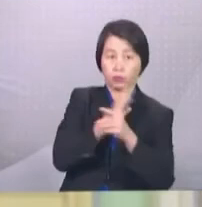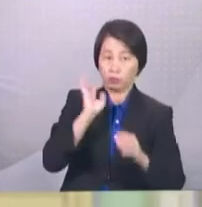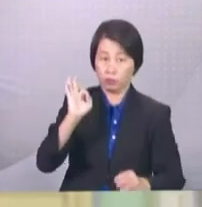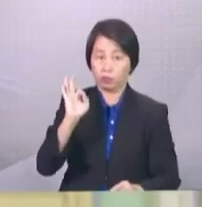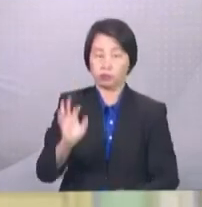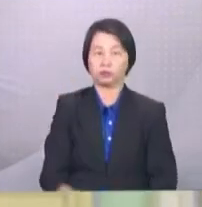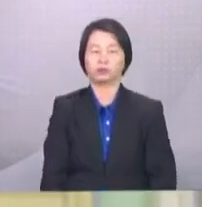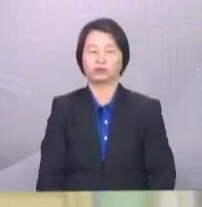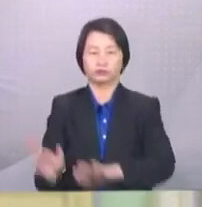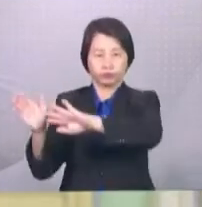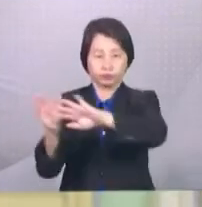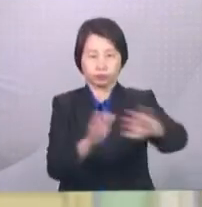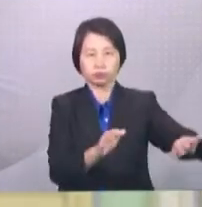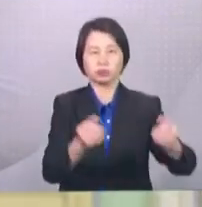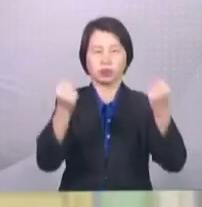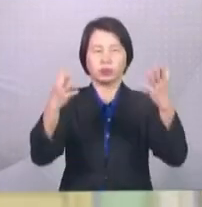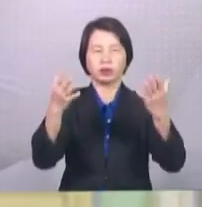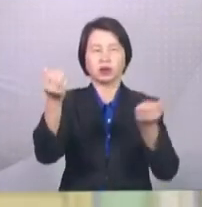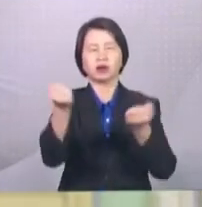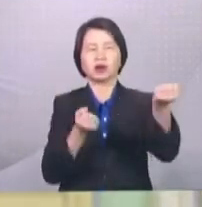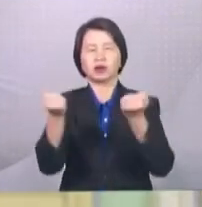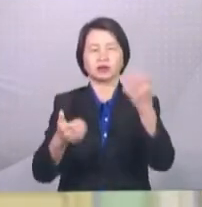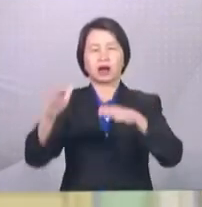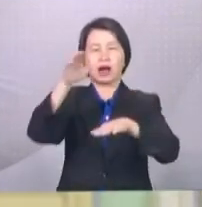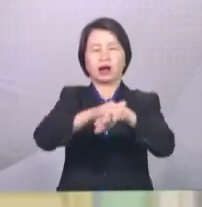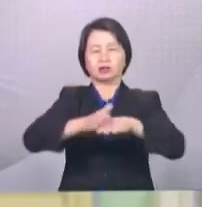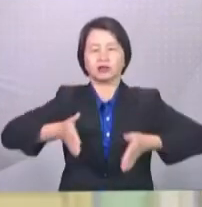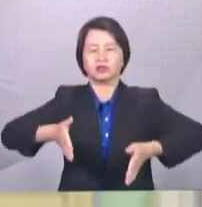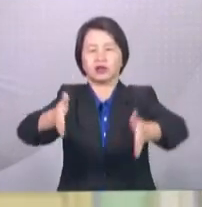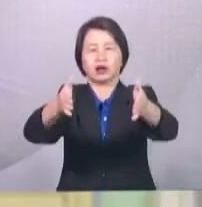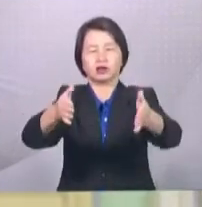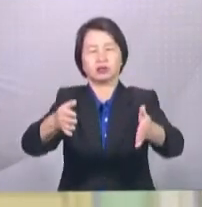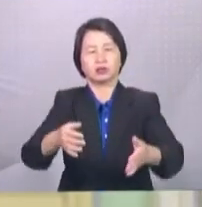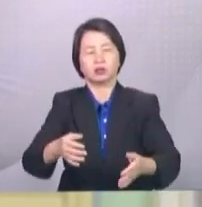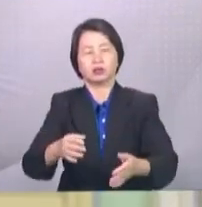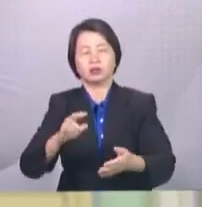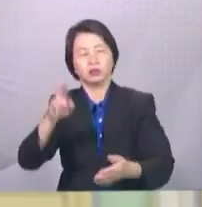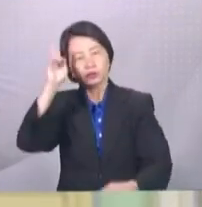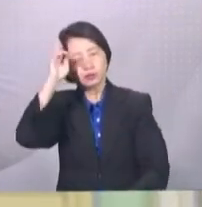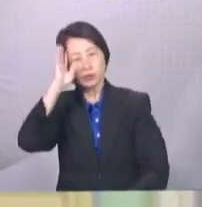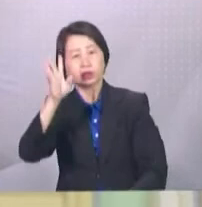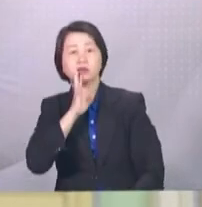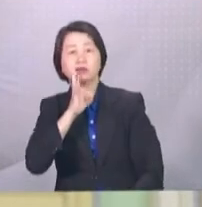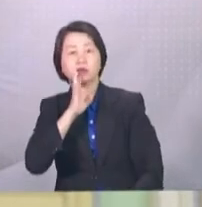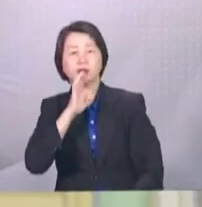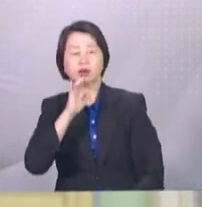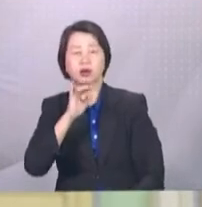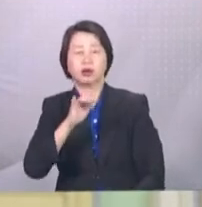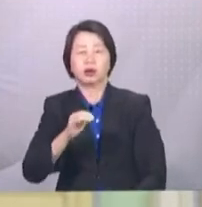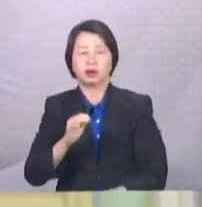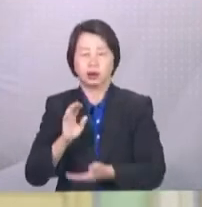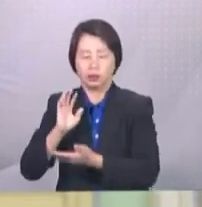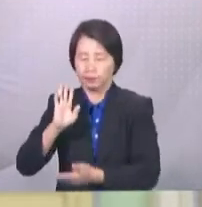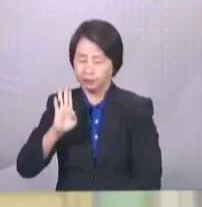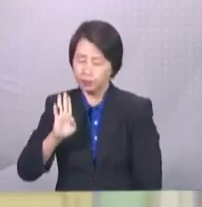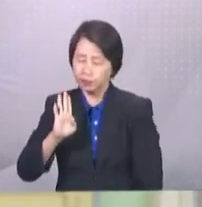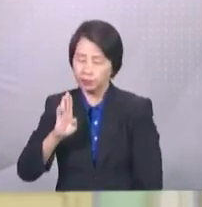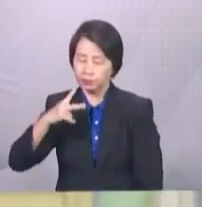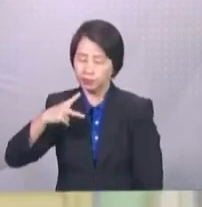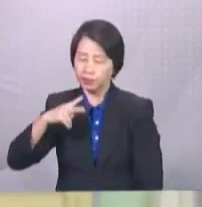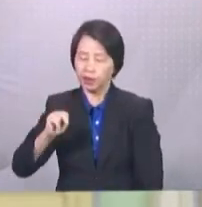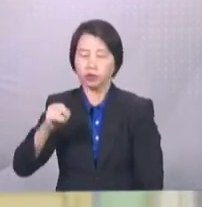banyak di Jalan Raya seperti saya katakan bahwa bantuan kerajaan bantuan prihatin telah